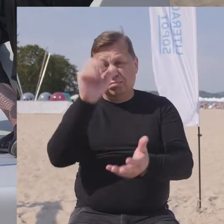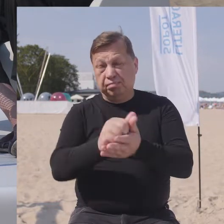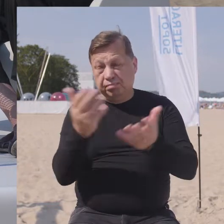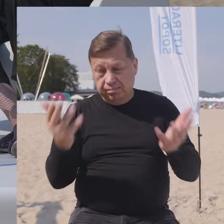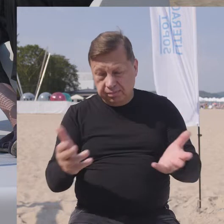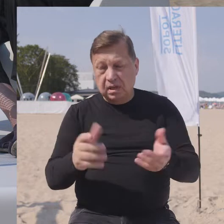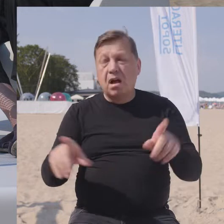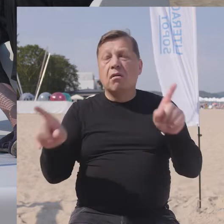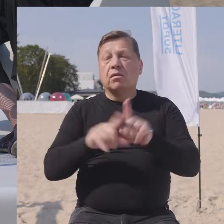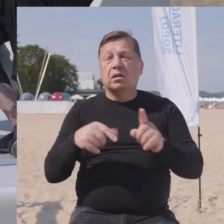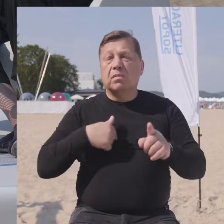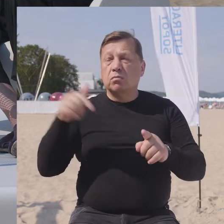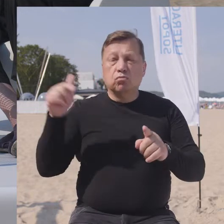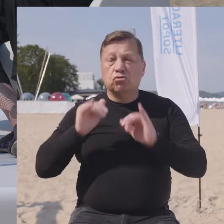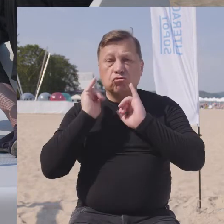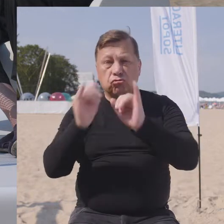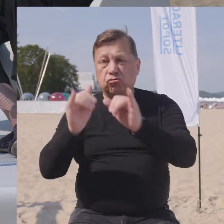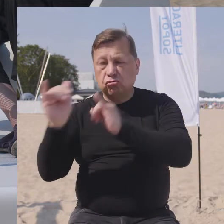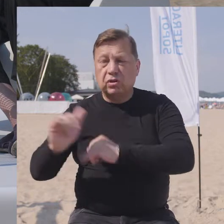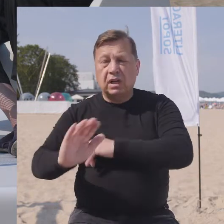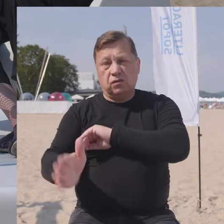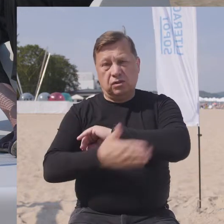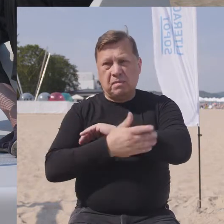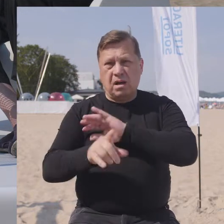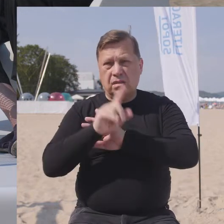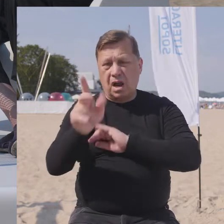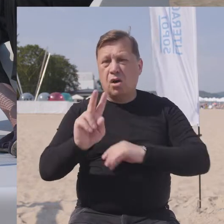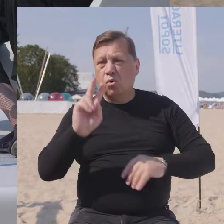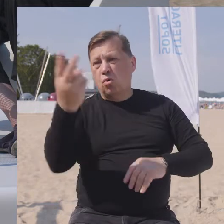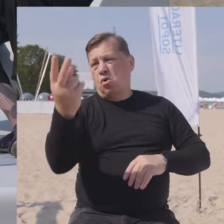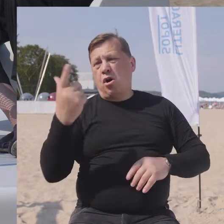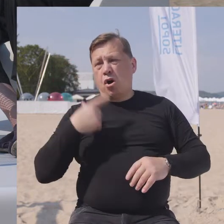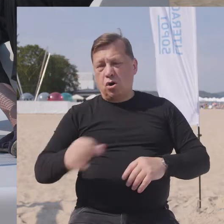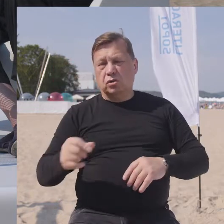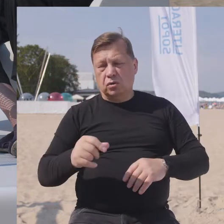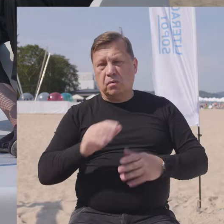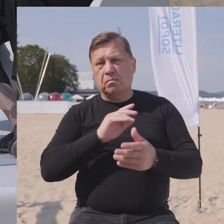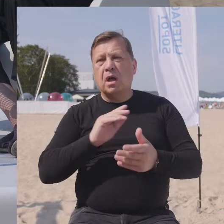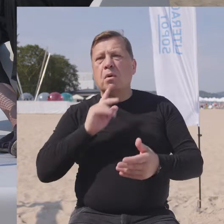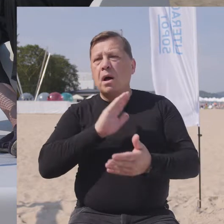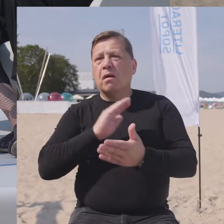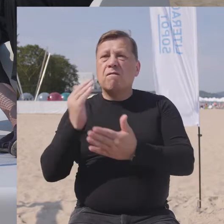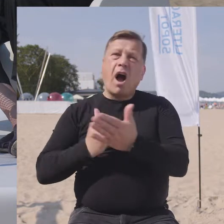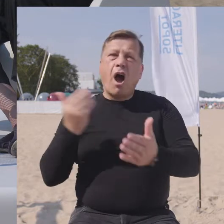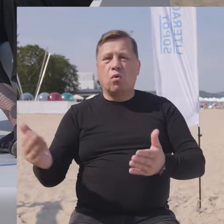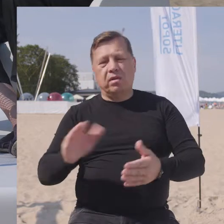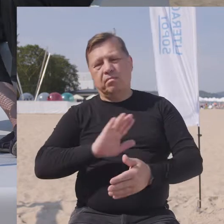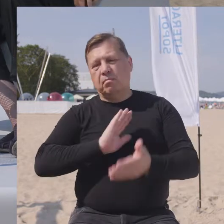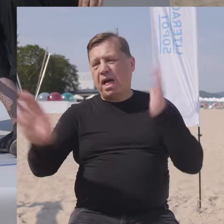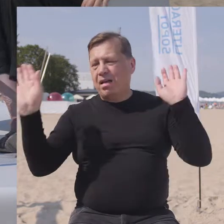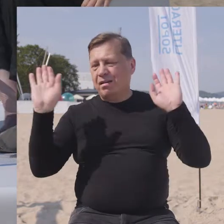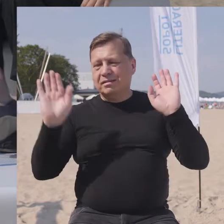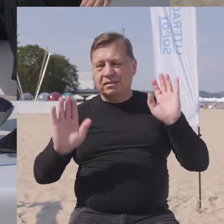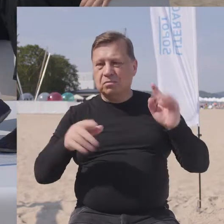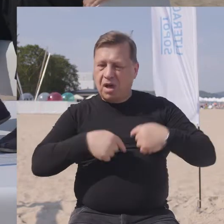wsparcie tak możliwe, jak tylko my możemy dać drugiej osobie. Ta bezwarunkowa empatia